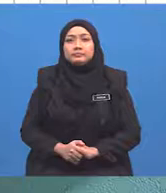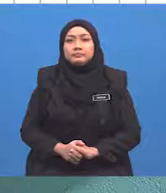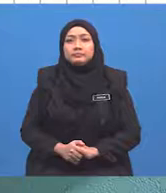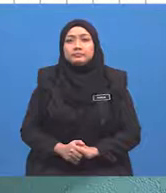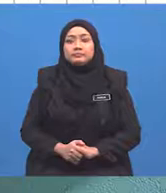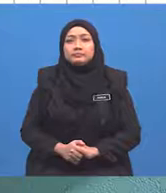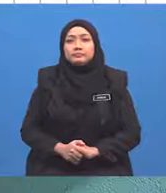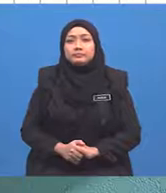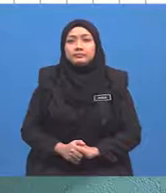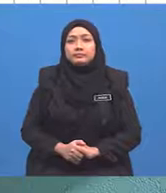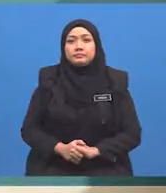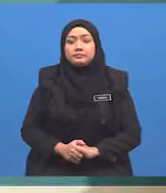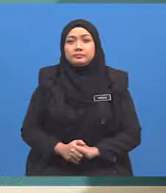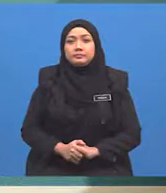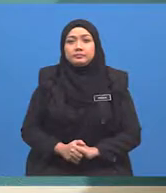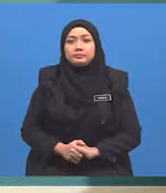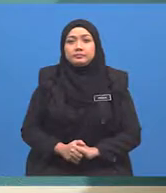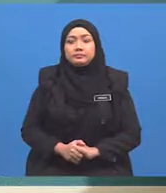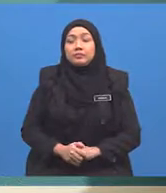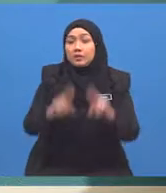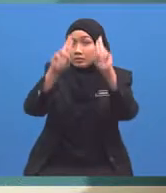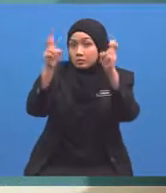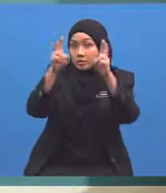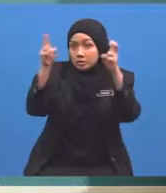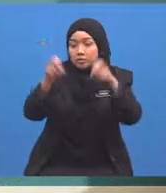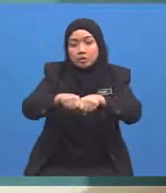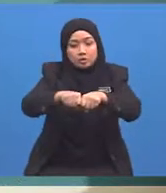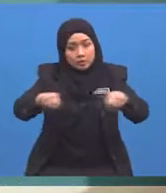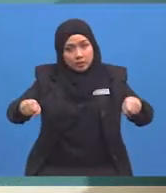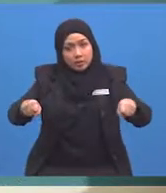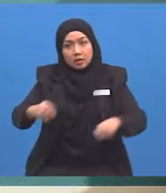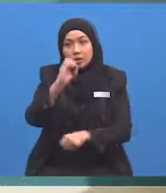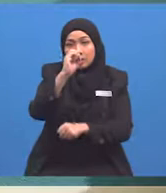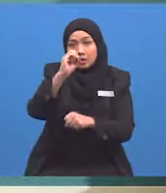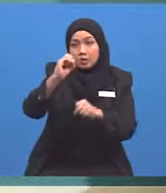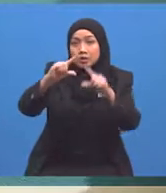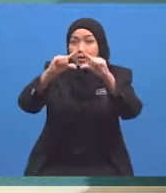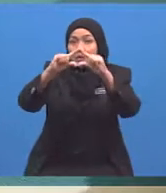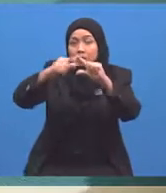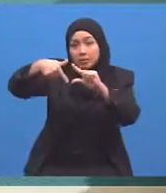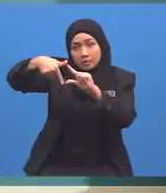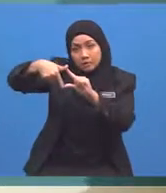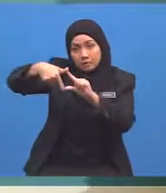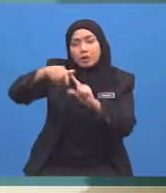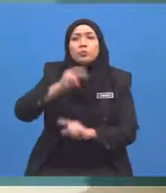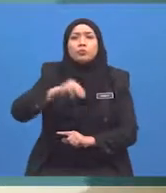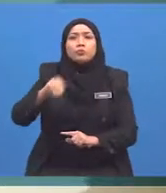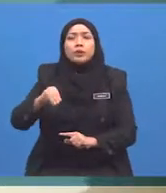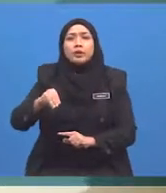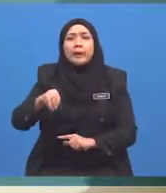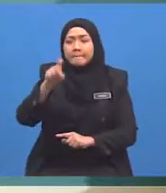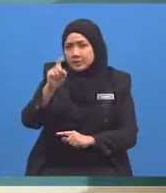bawah bidang pembelajaran, sukatan dan geometri, murid-murid mesti